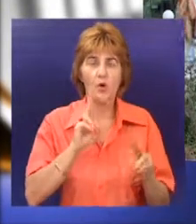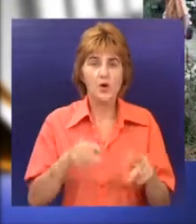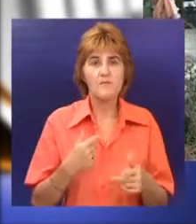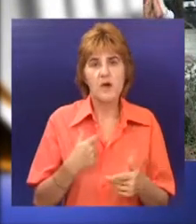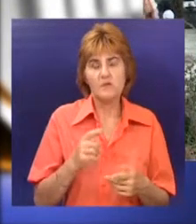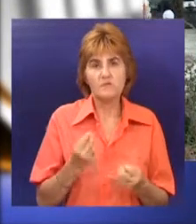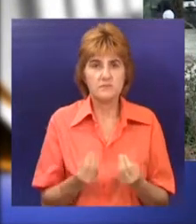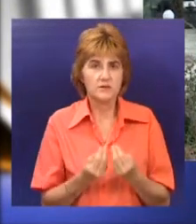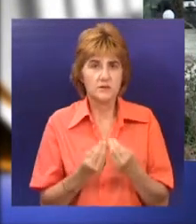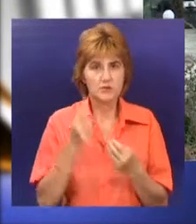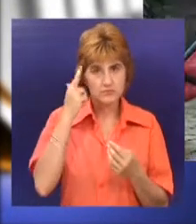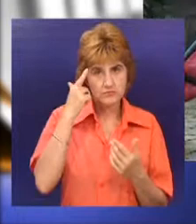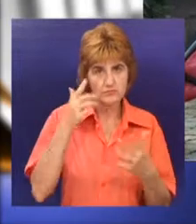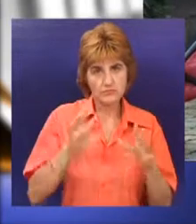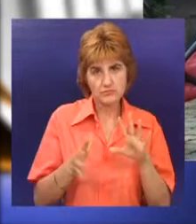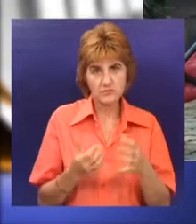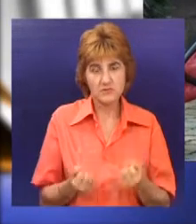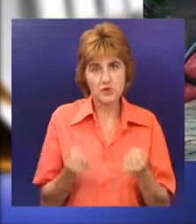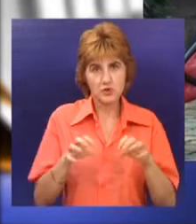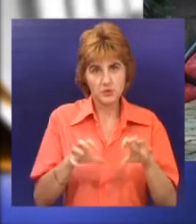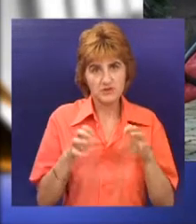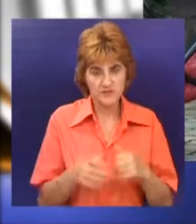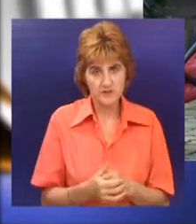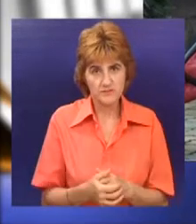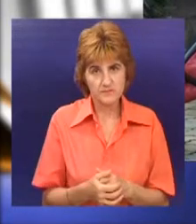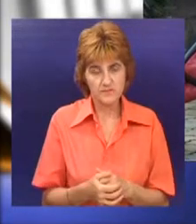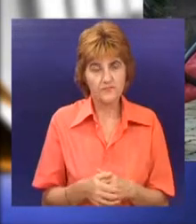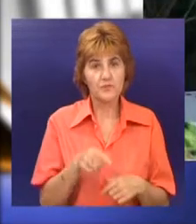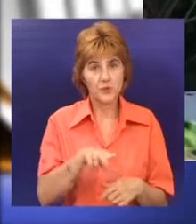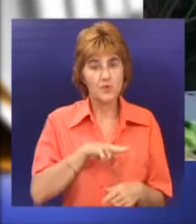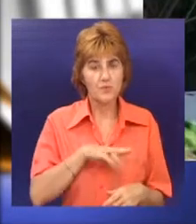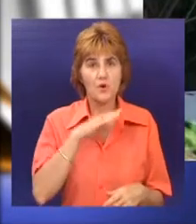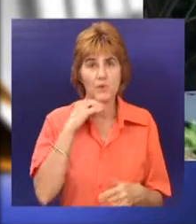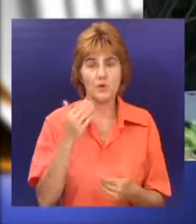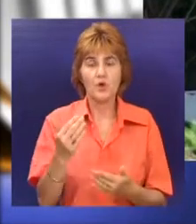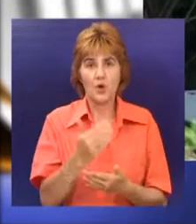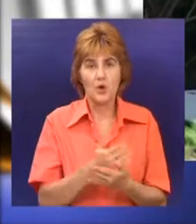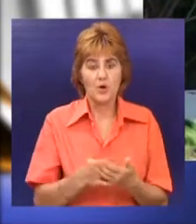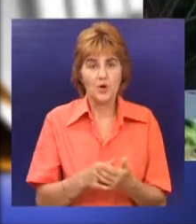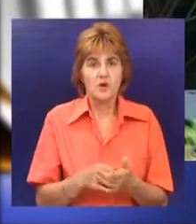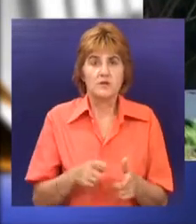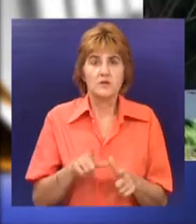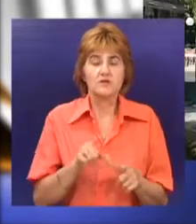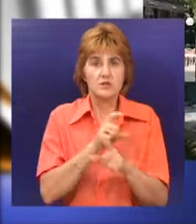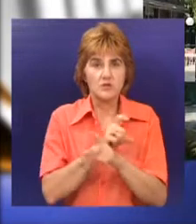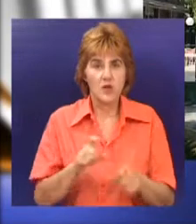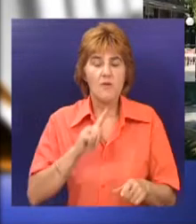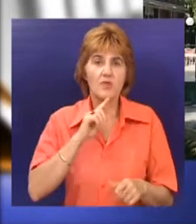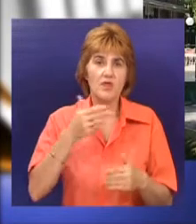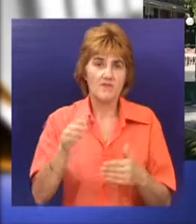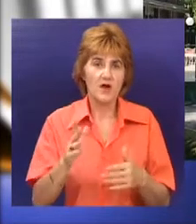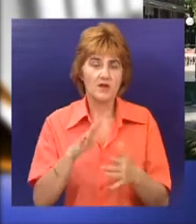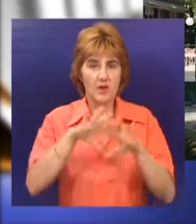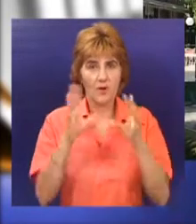licima. Gerontološki centar ima 500 korisnika domskog smeštaja i preko 5000 korisnika otvorene zaštite. Obuka će trajati